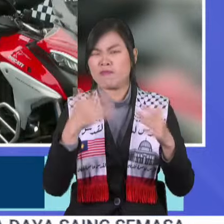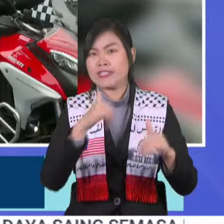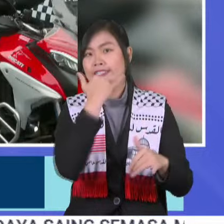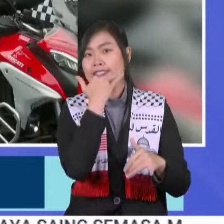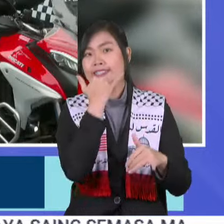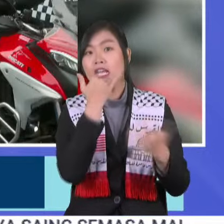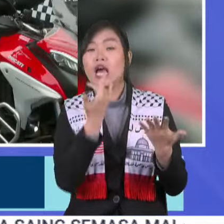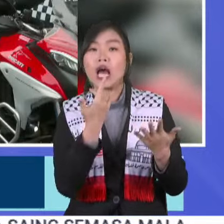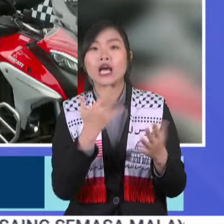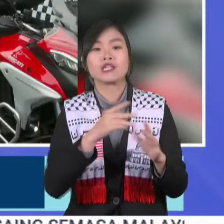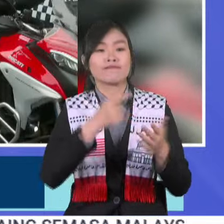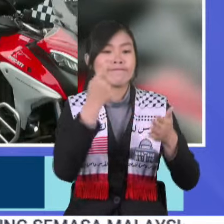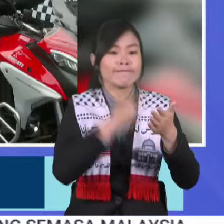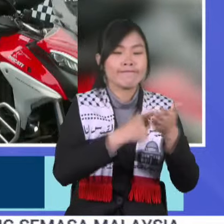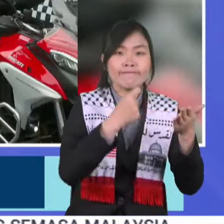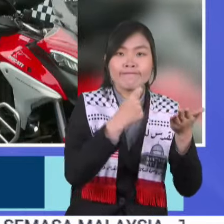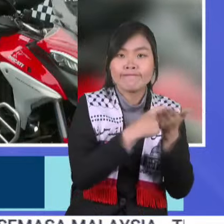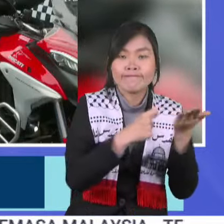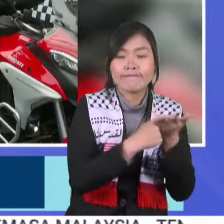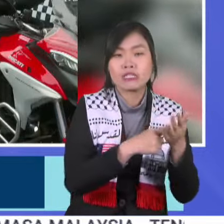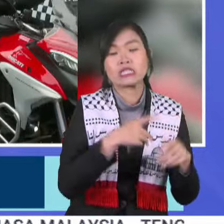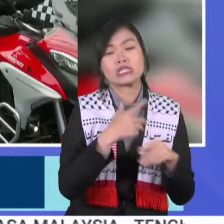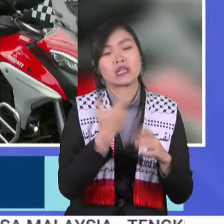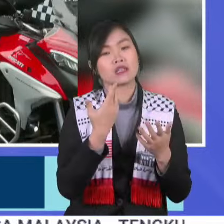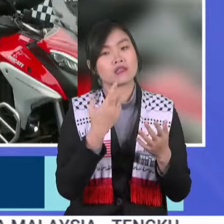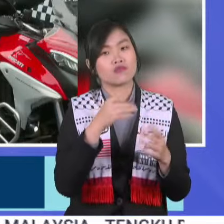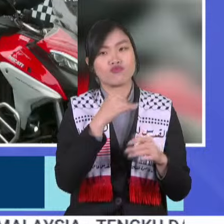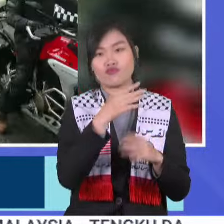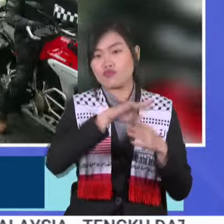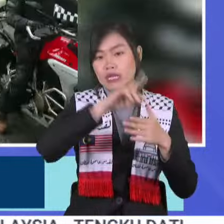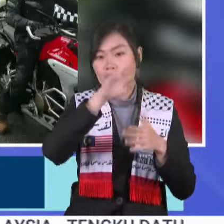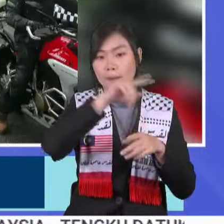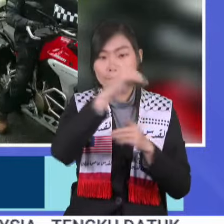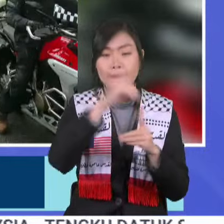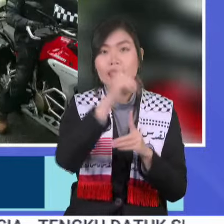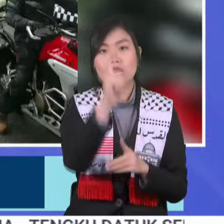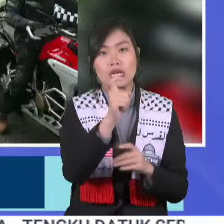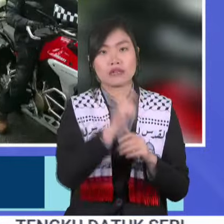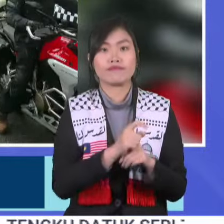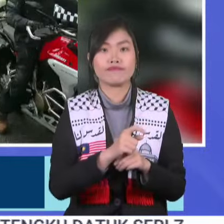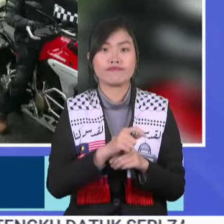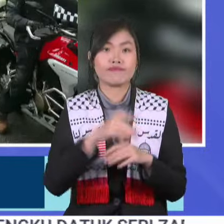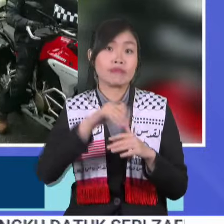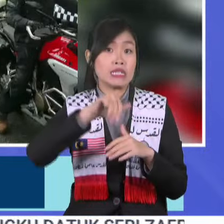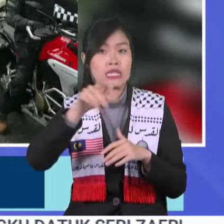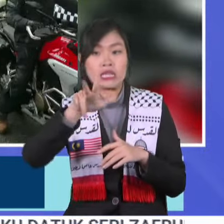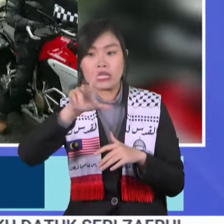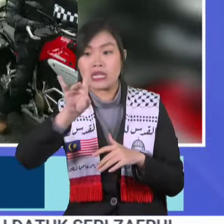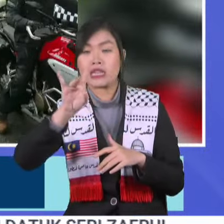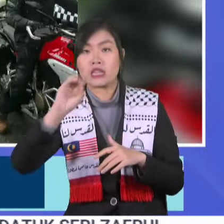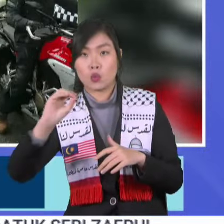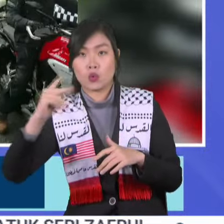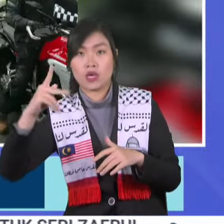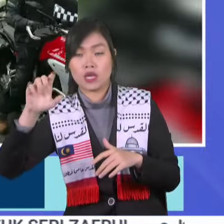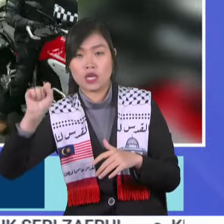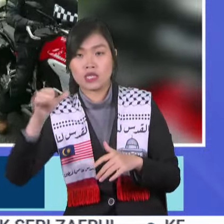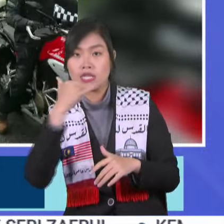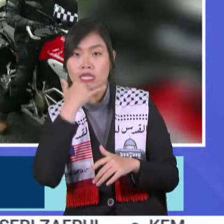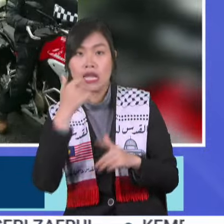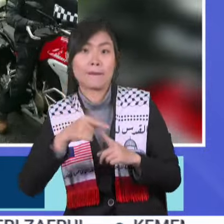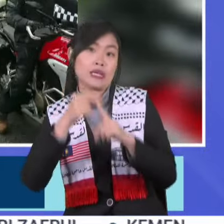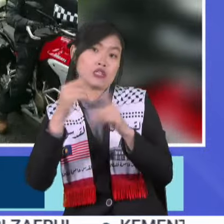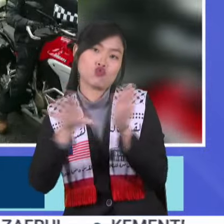cukai jalan tamat tempoh dengan 702 kes. 380 kes lagi membabitkan 9 kesalahan utama,